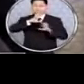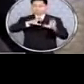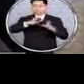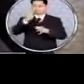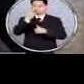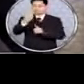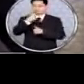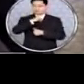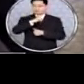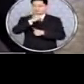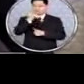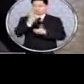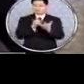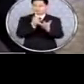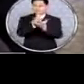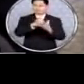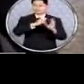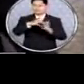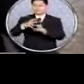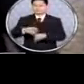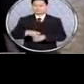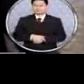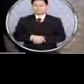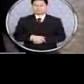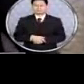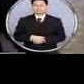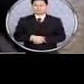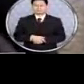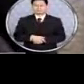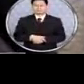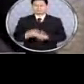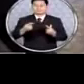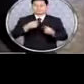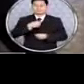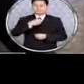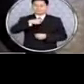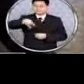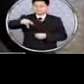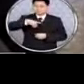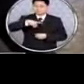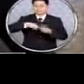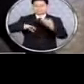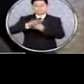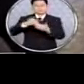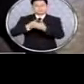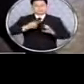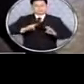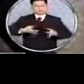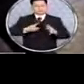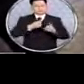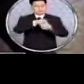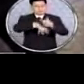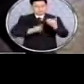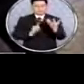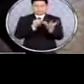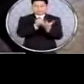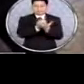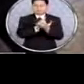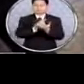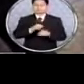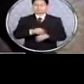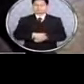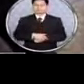让台湾的人可以走进这个世界，所以不论是双边的外交或者是国际组织的运作，